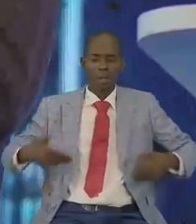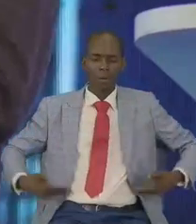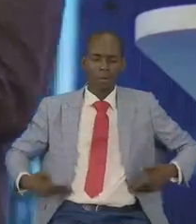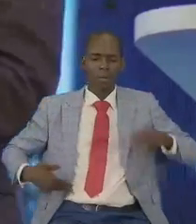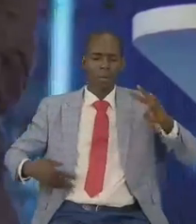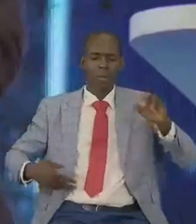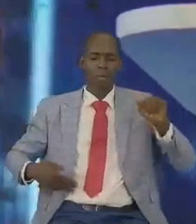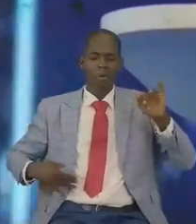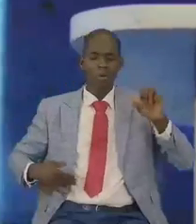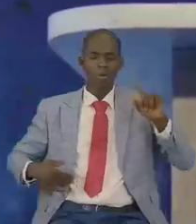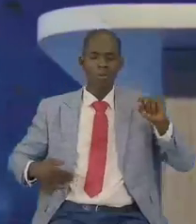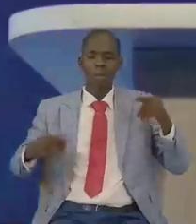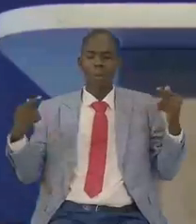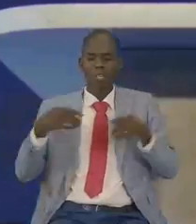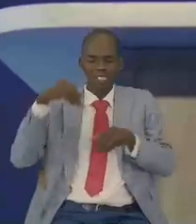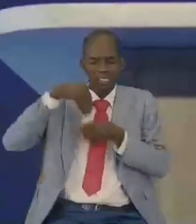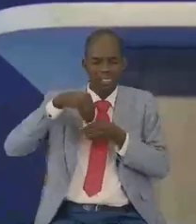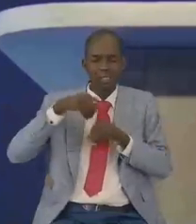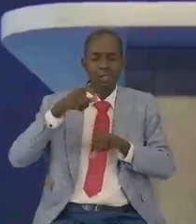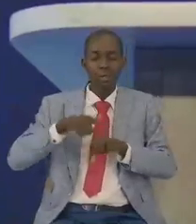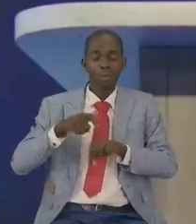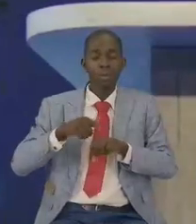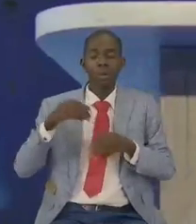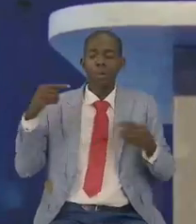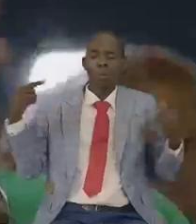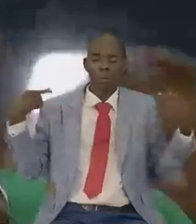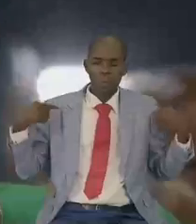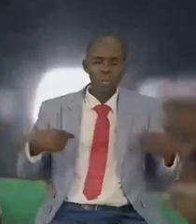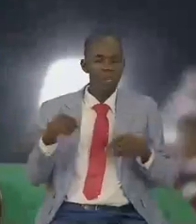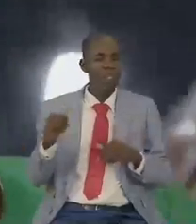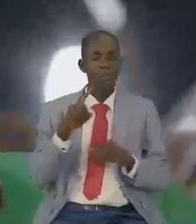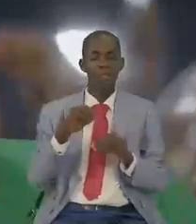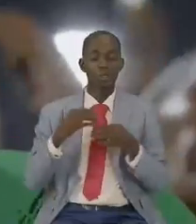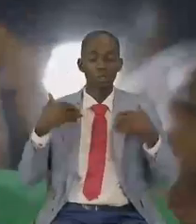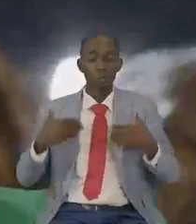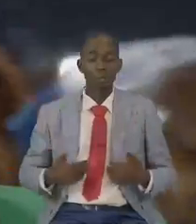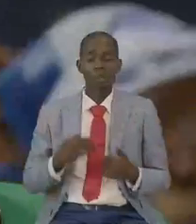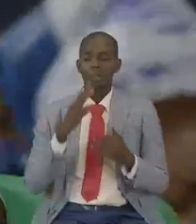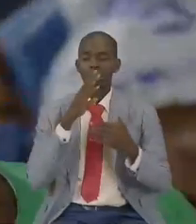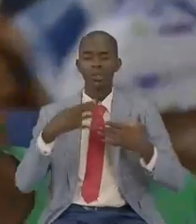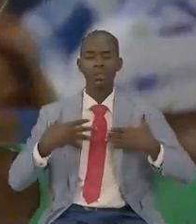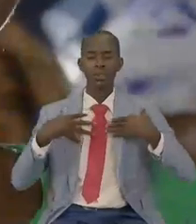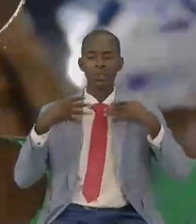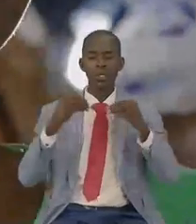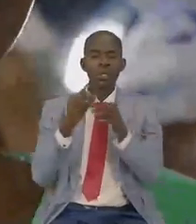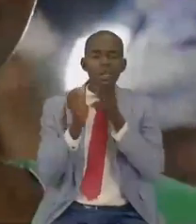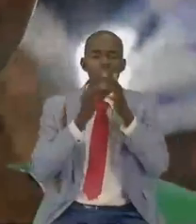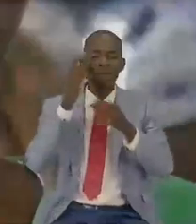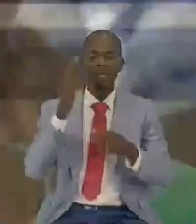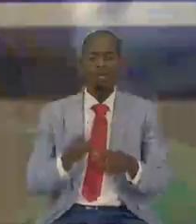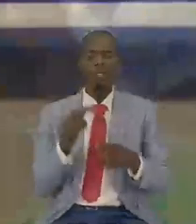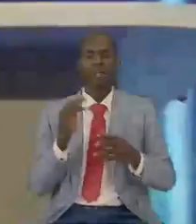douleur au niveau des os, douleur partout dans le corps, soyez guéri au nom de